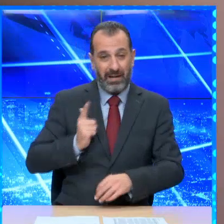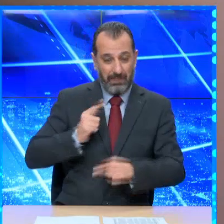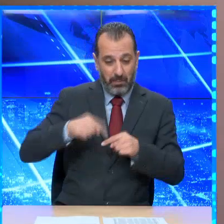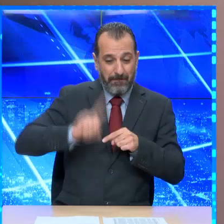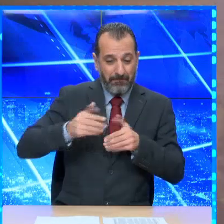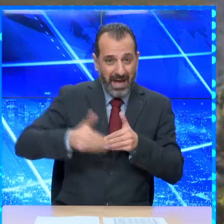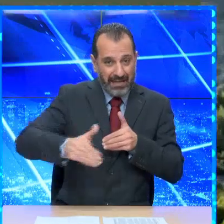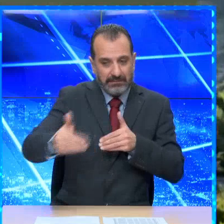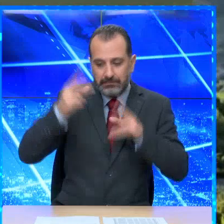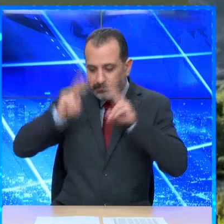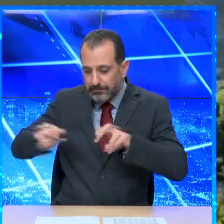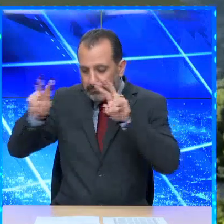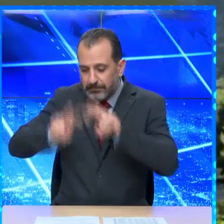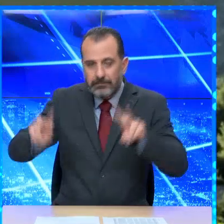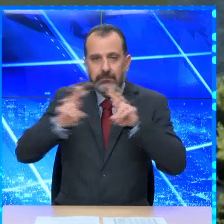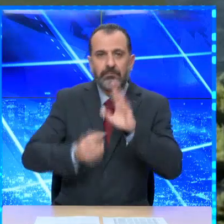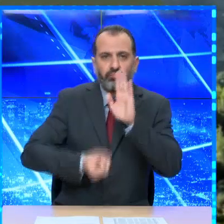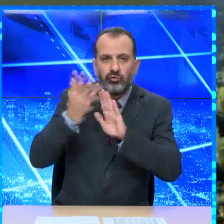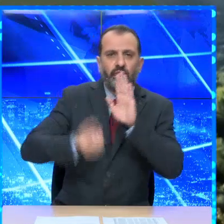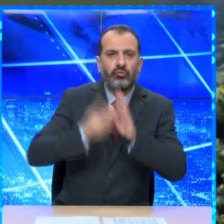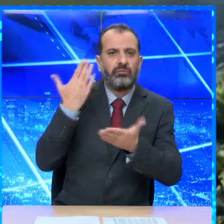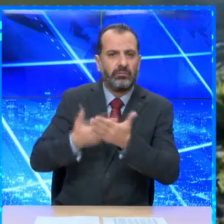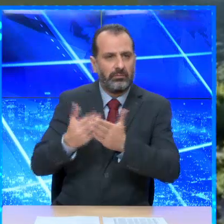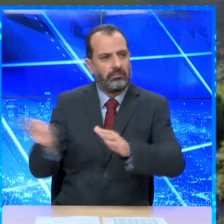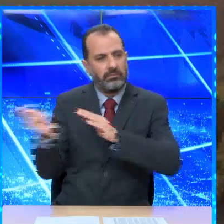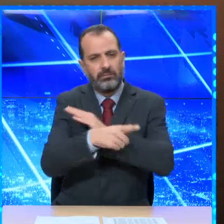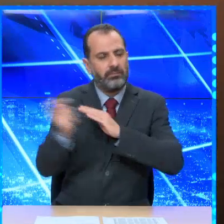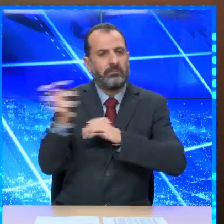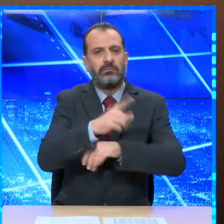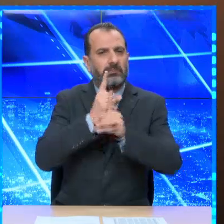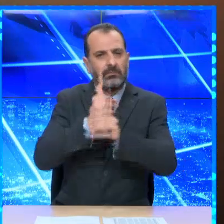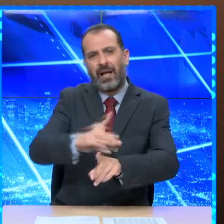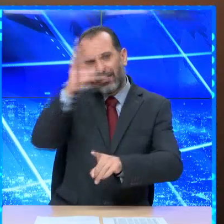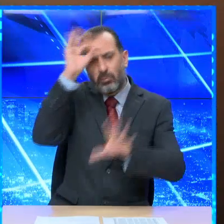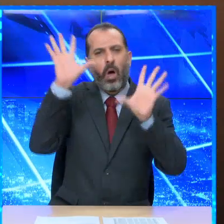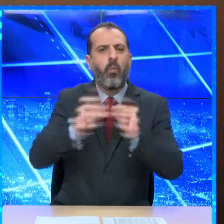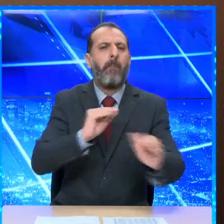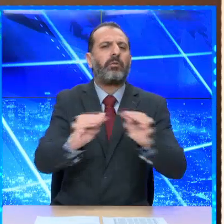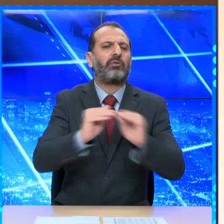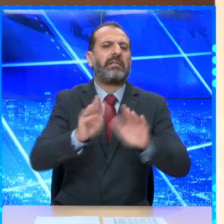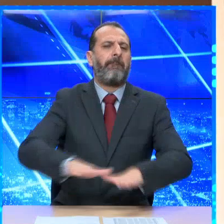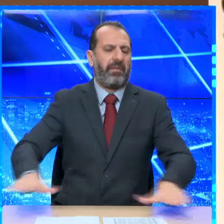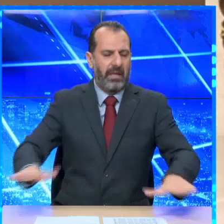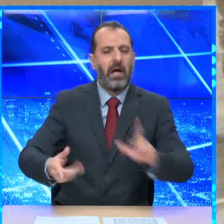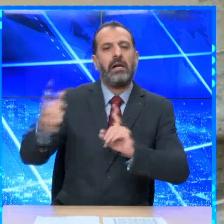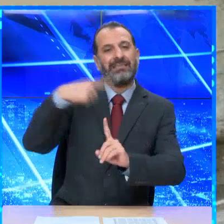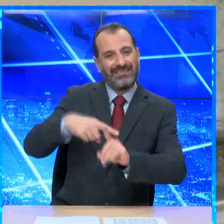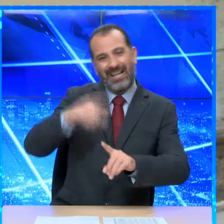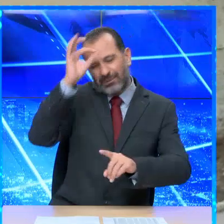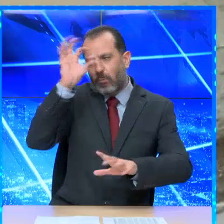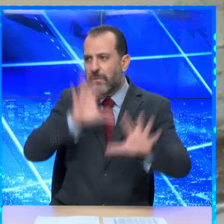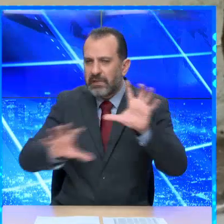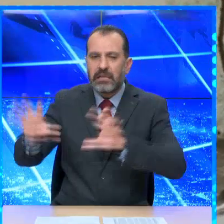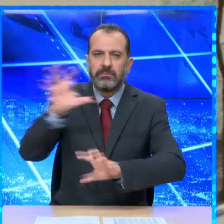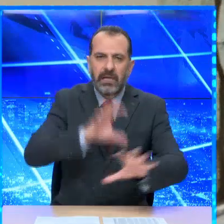εργαστήρια βγάζουν νέα στοιχεία, θα τα στέλνουν εδώ στην υποδιεύθυνση προστασίας ανηλίκων και μαζί με άλλα στοιχεία τα οποία συγκεντρώνουν παράλληλα και οι αστυνομικοί, θα